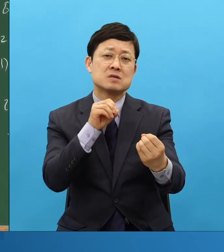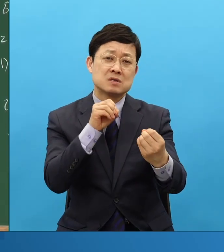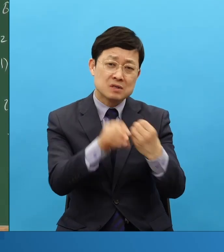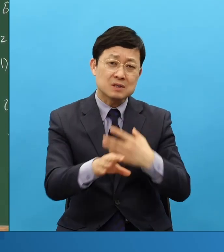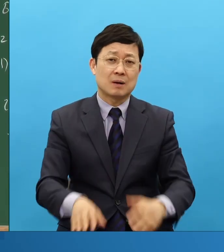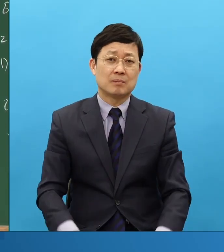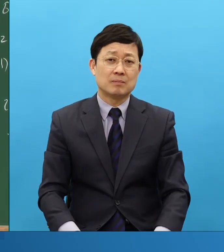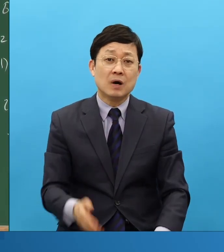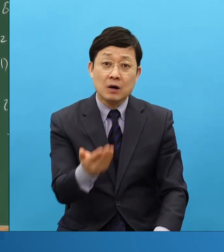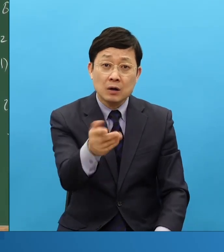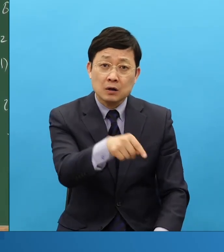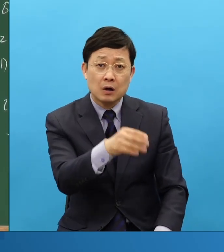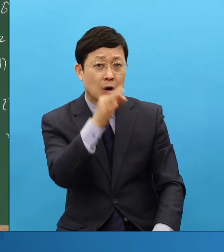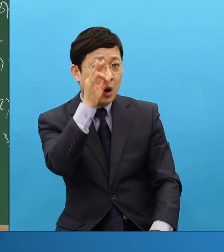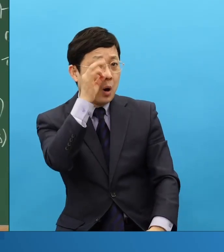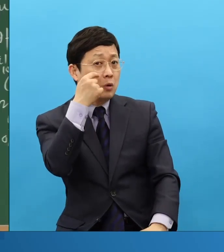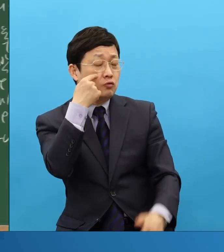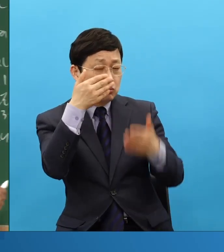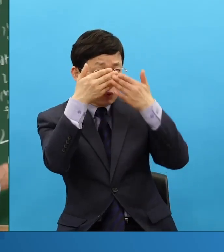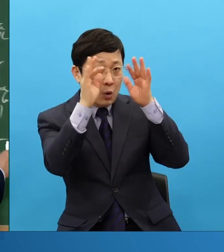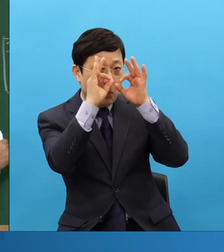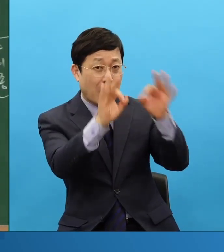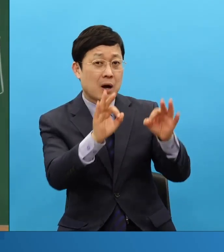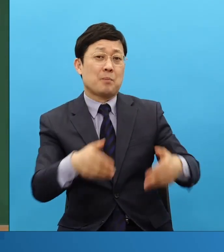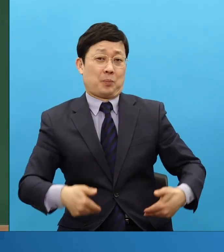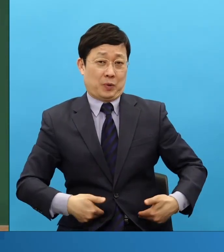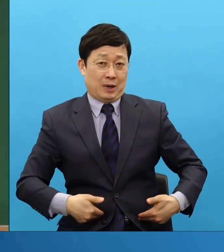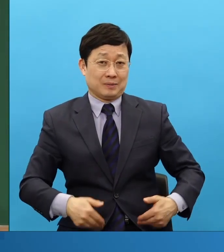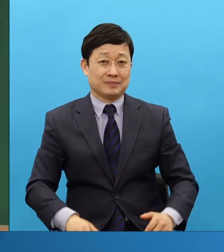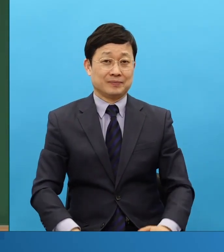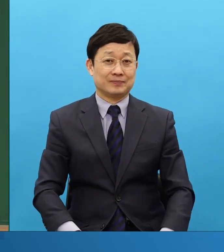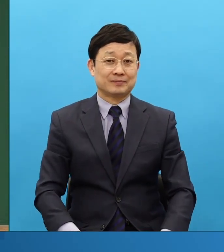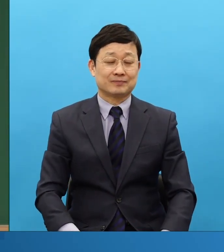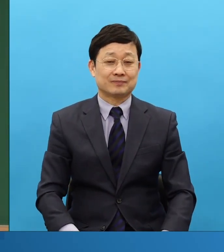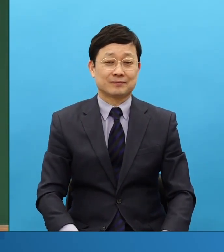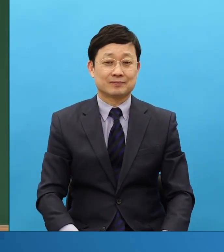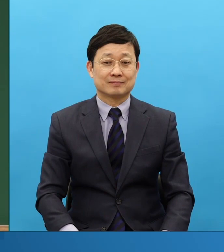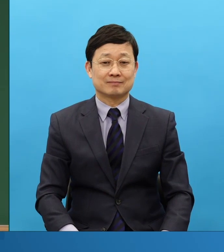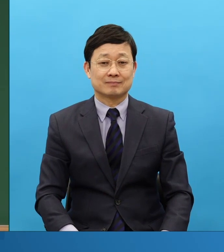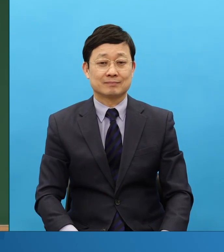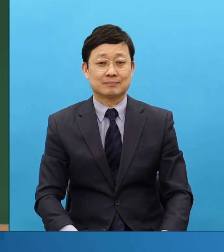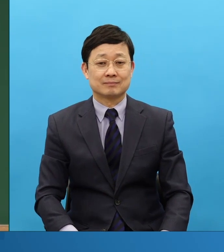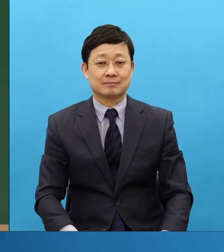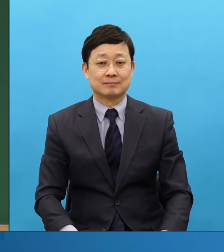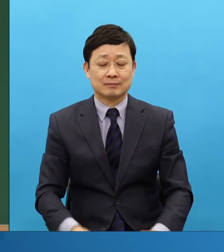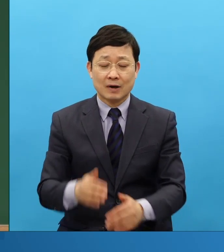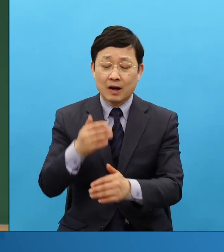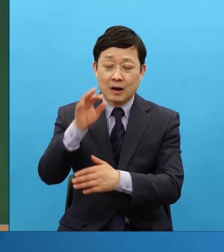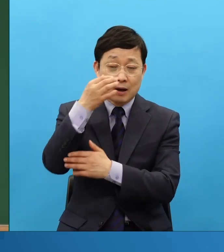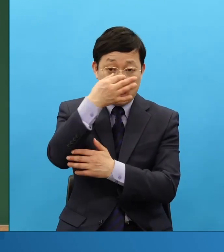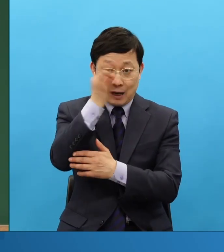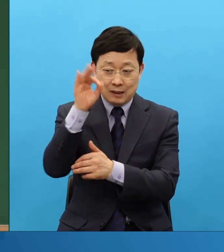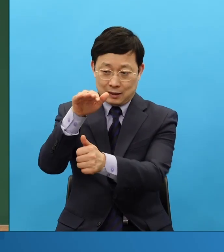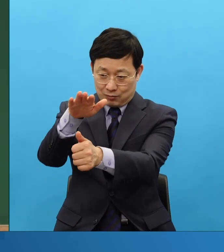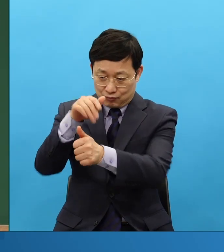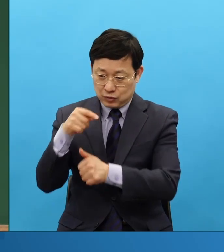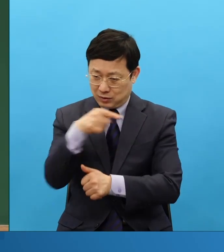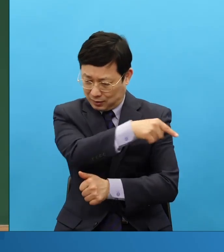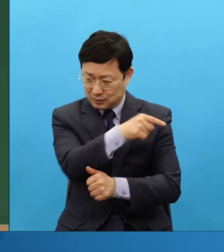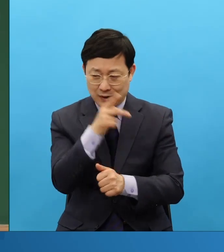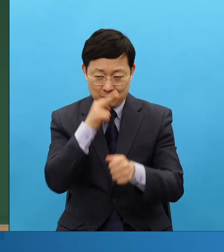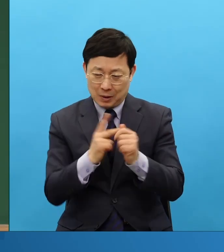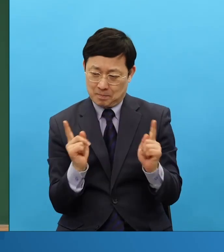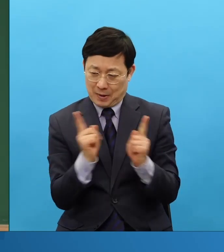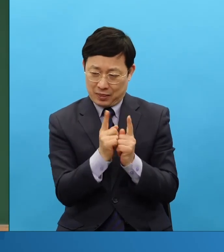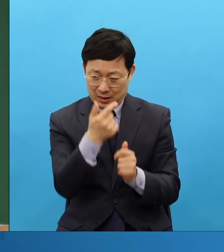not able to see this. 그래 가서 아나니아를 불러서 가서 안수하게 만들잖아요. In chapter